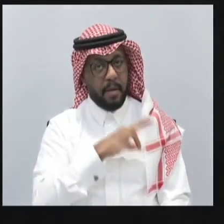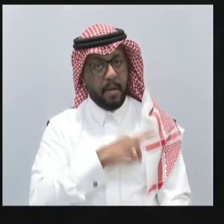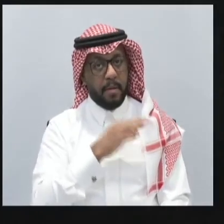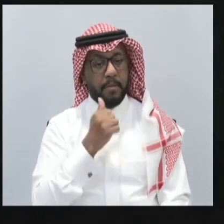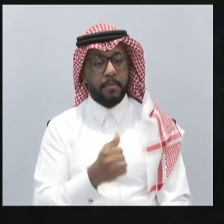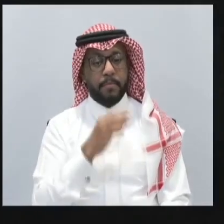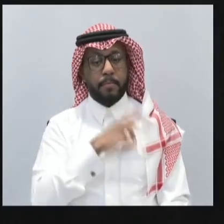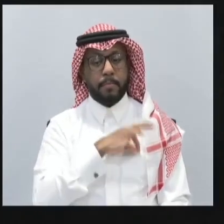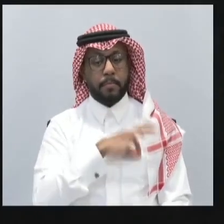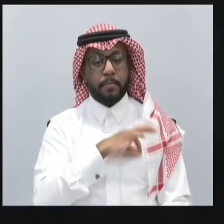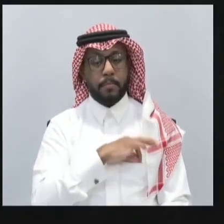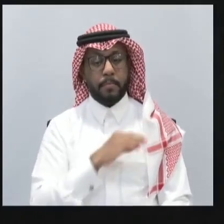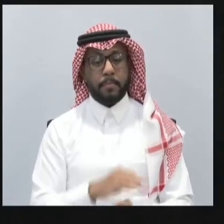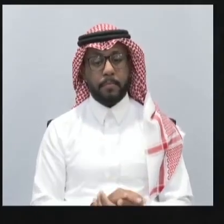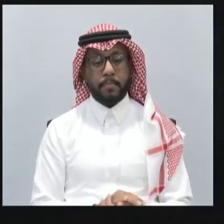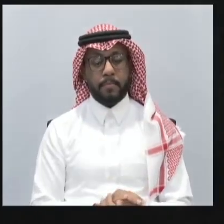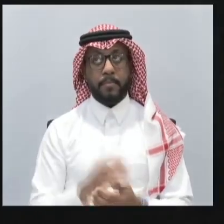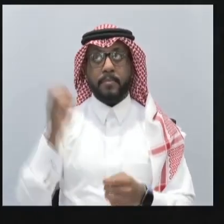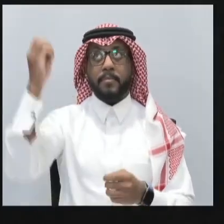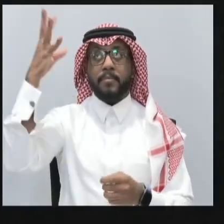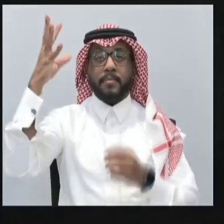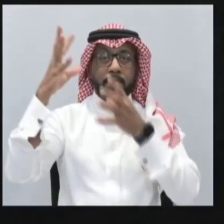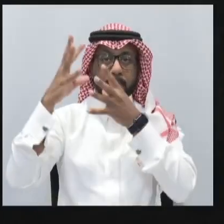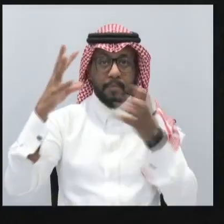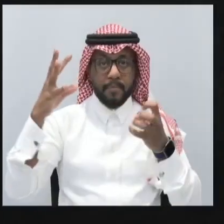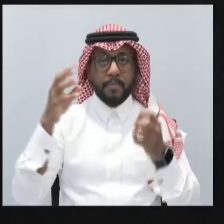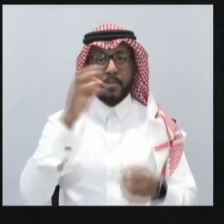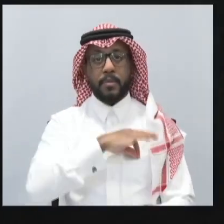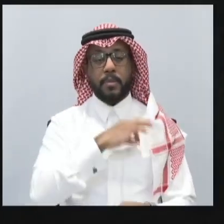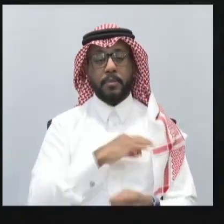او يستمد طاقته جزء منها من اشعه